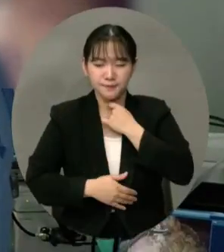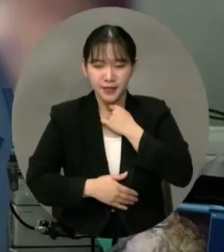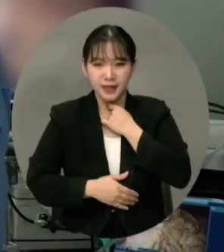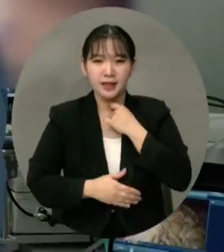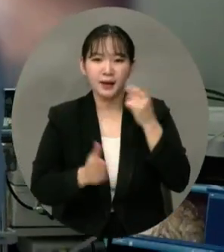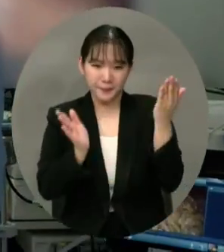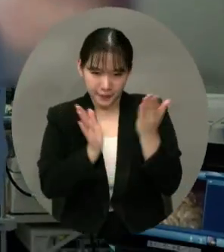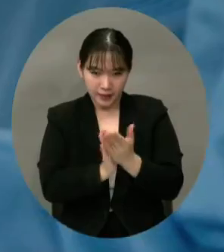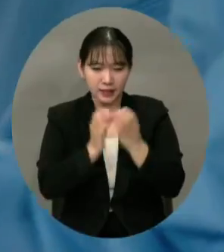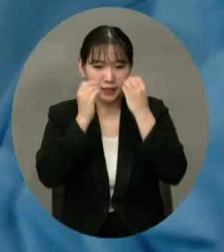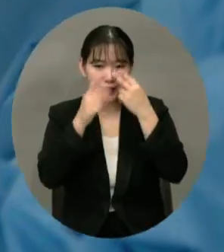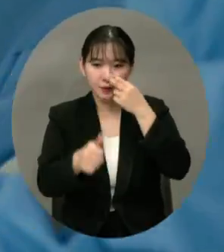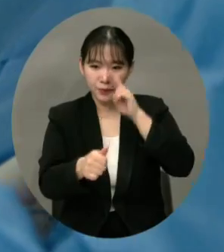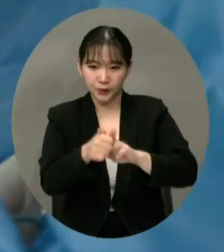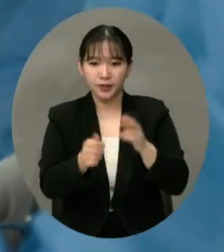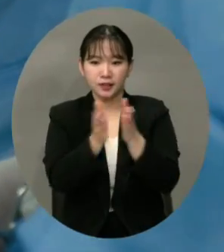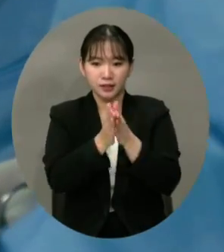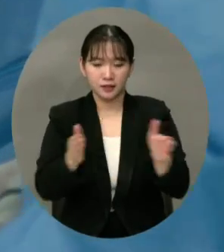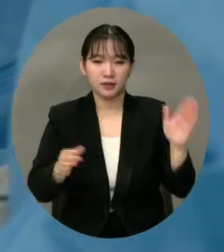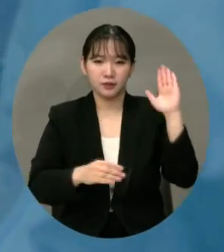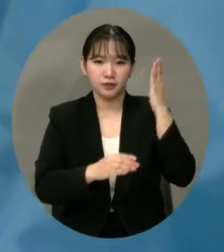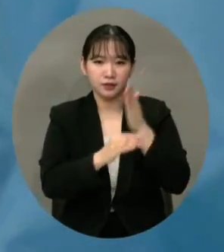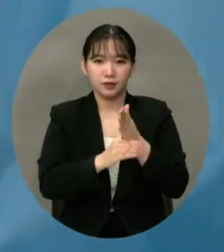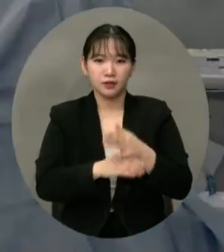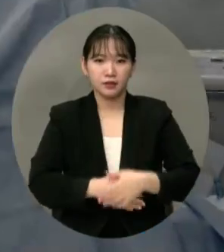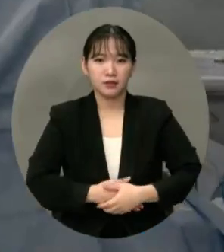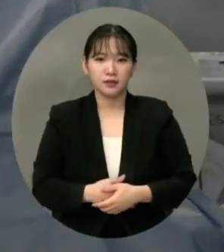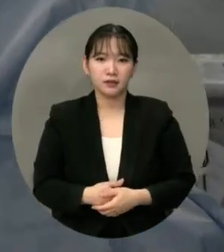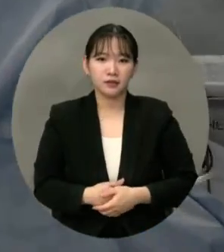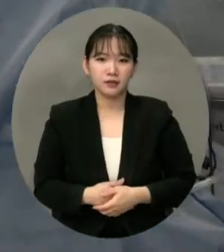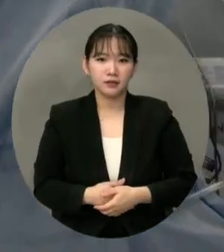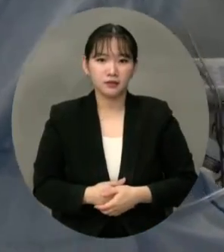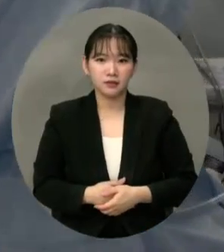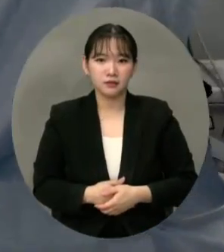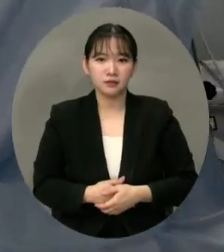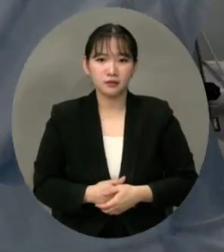담아 새로운 도전이 시작되고 있습니다. MBC 뉴스 신광합니다.